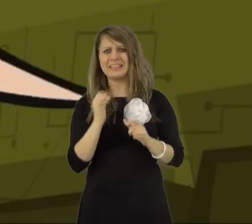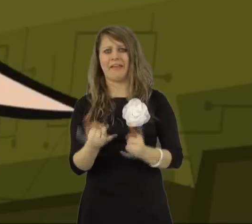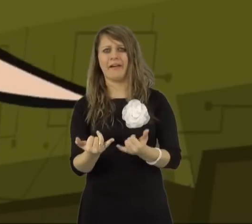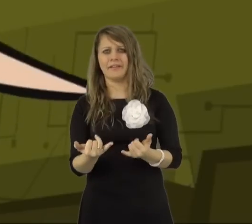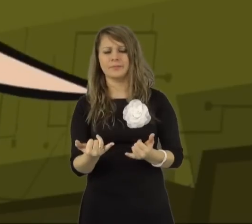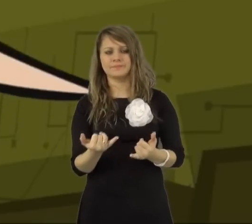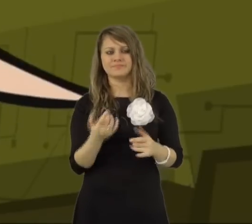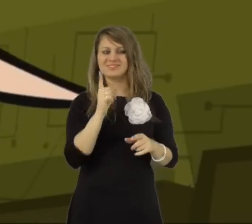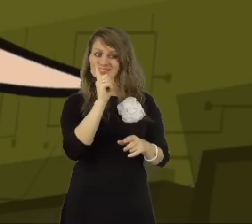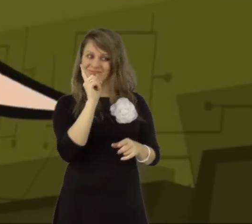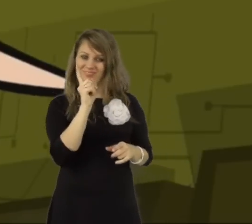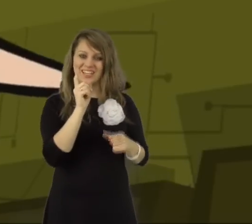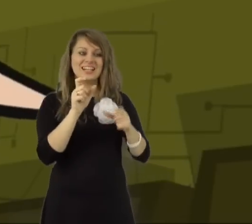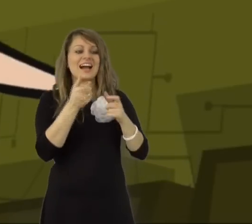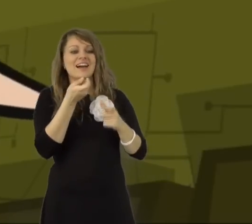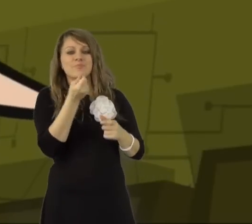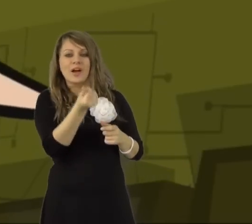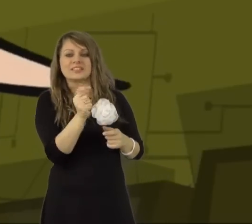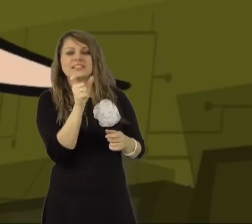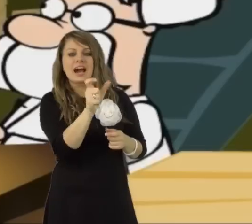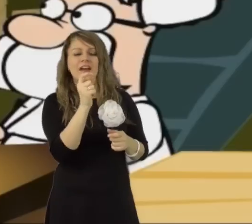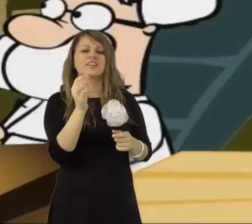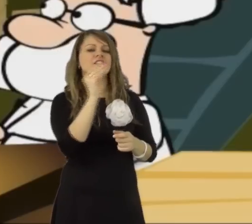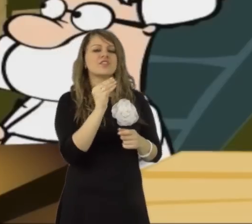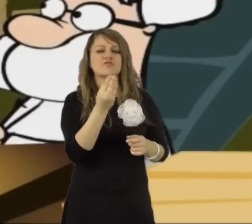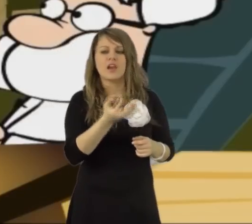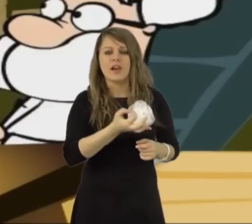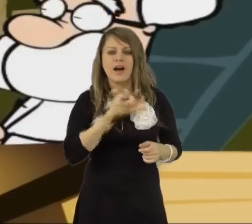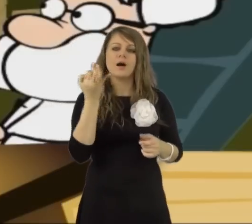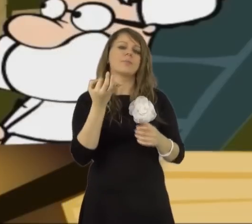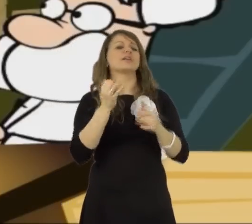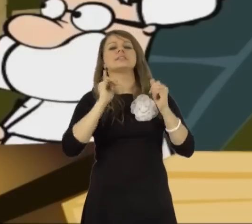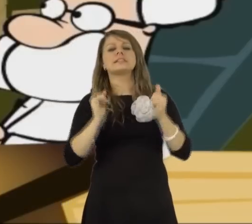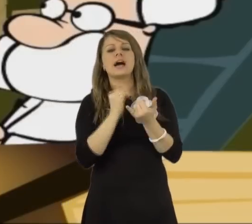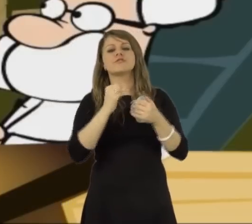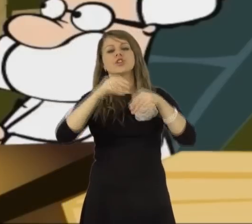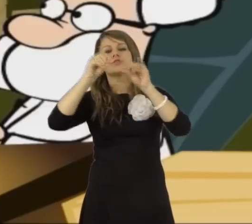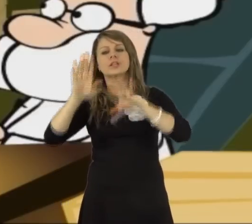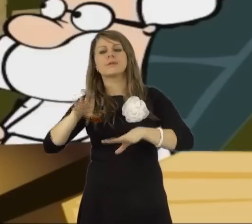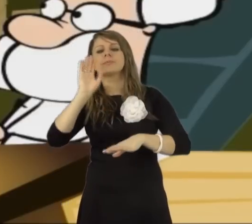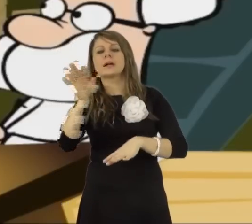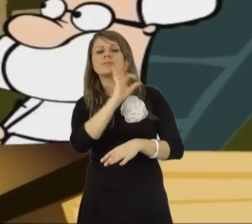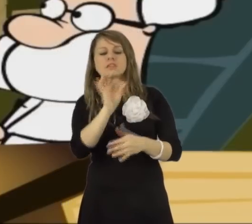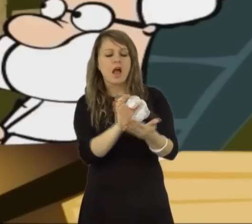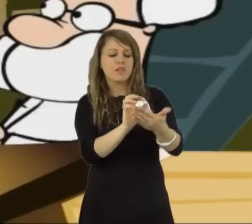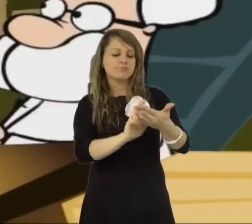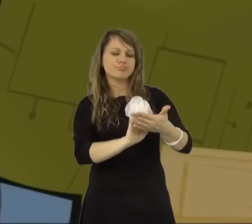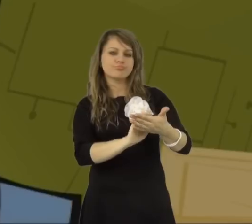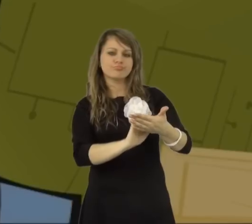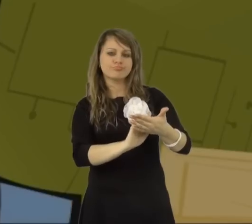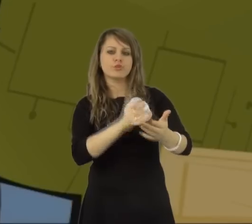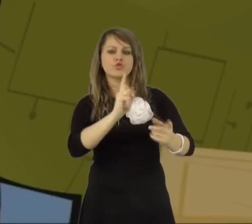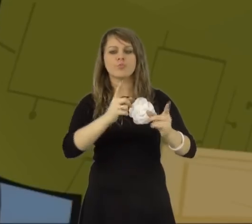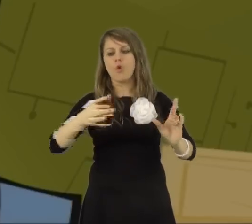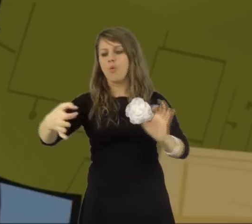plastik? Transakcja za pomocą karty jest jeszcze pewniejsza. Zwykle sprzedawca ma terminal, który szybko łączy się z bankiem klienta